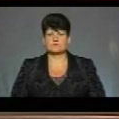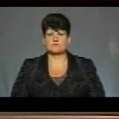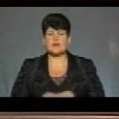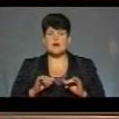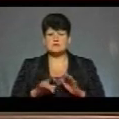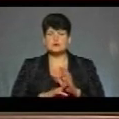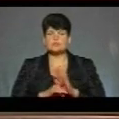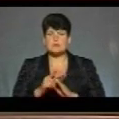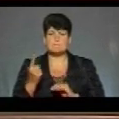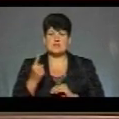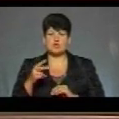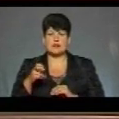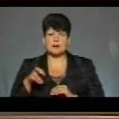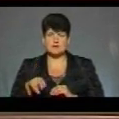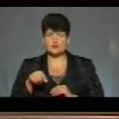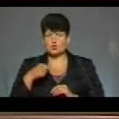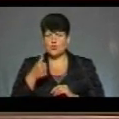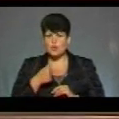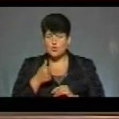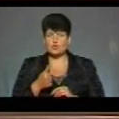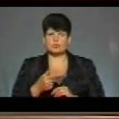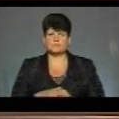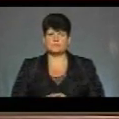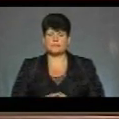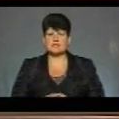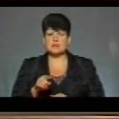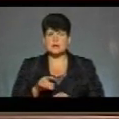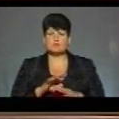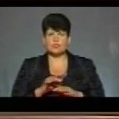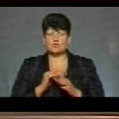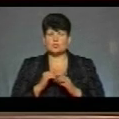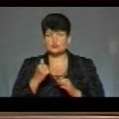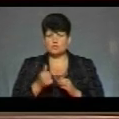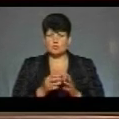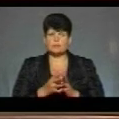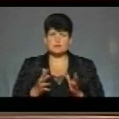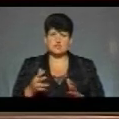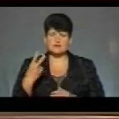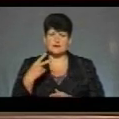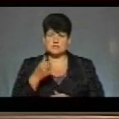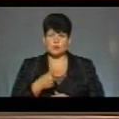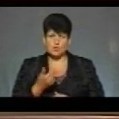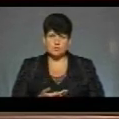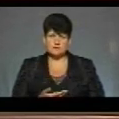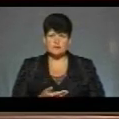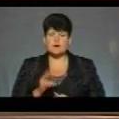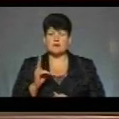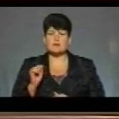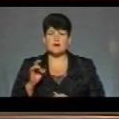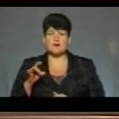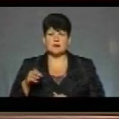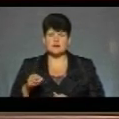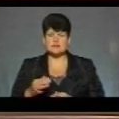Акція розпочалася 1 липня цього року, каже Аліна Муц. Її проводять щорічно більше 20 років. «Карітас» – це